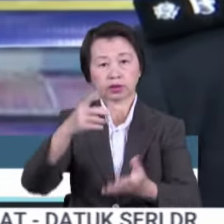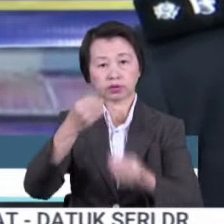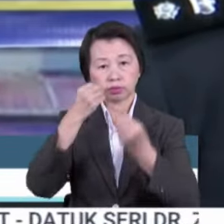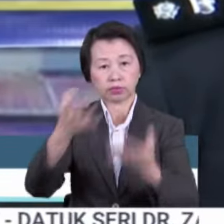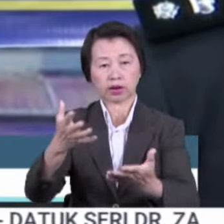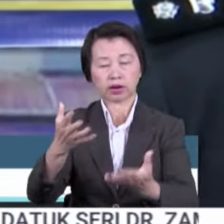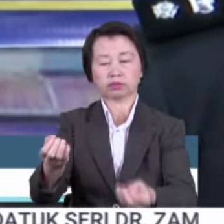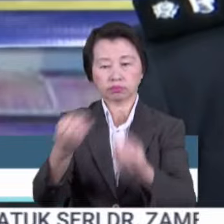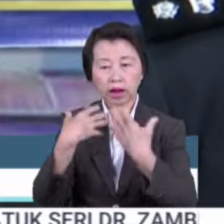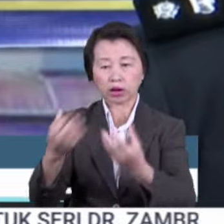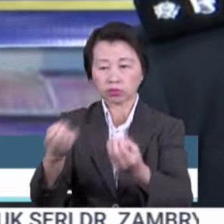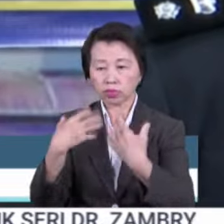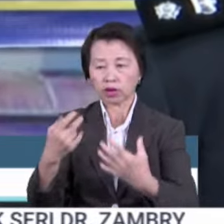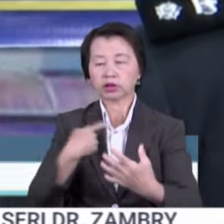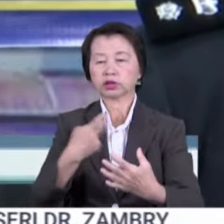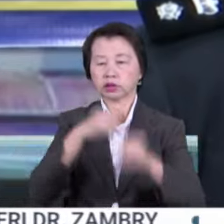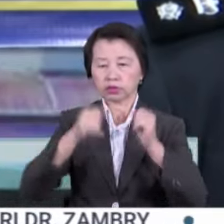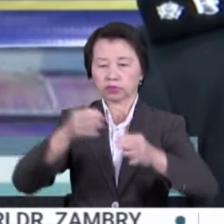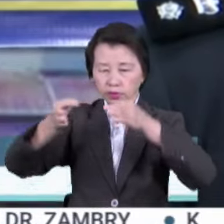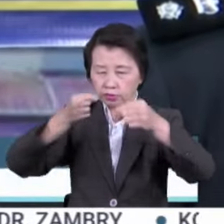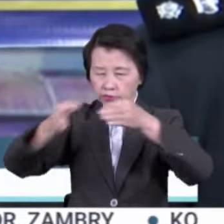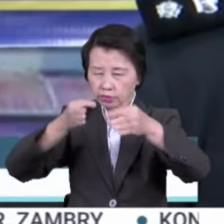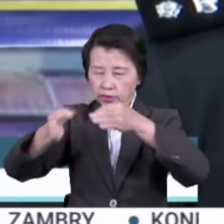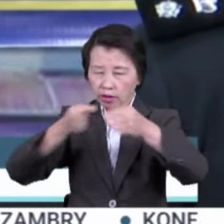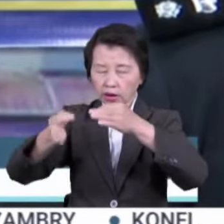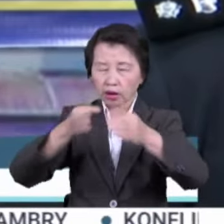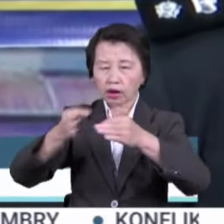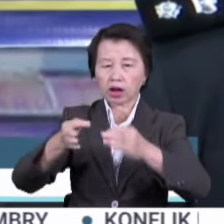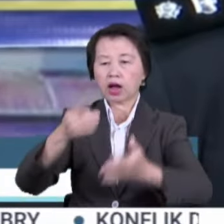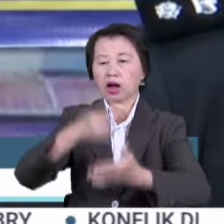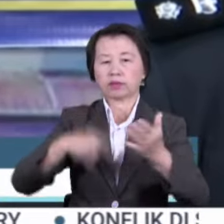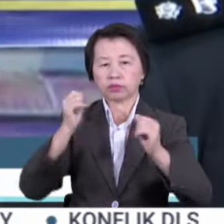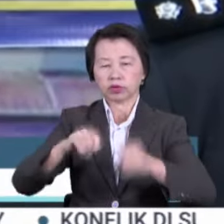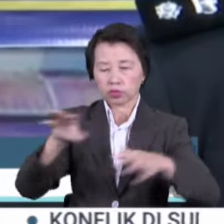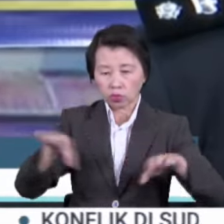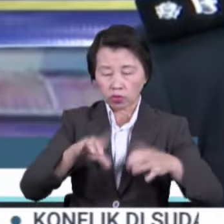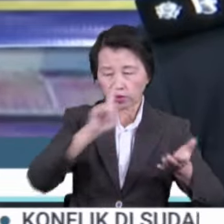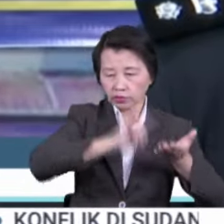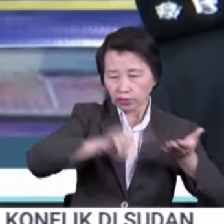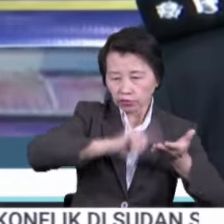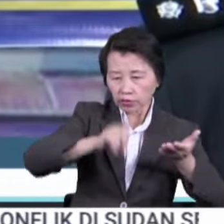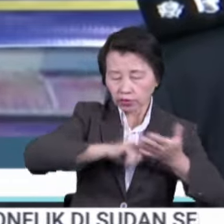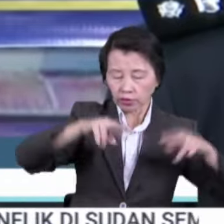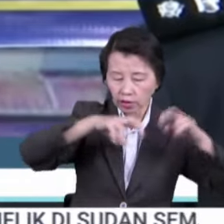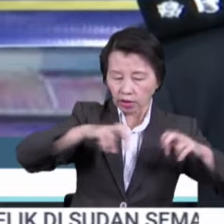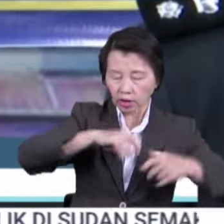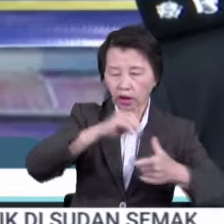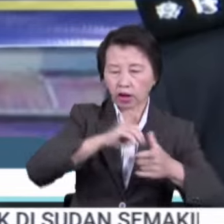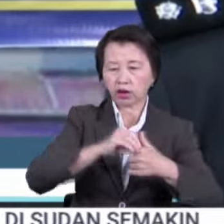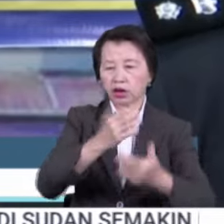boleh menerangkan sejauh mana boleh buat saya makan terhadap kesehatan